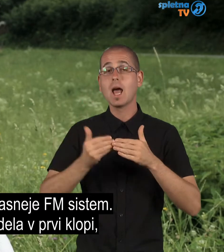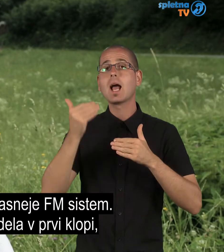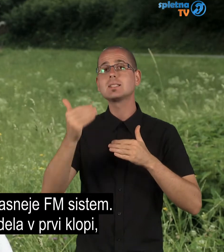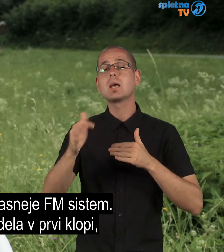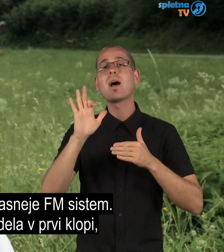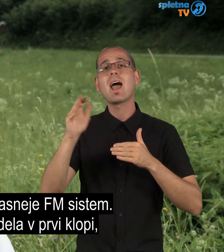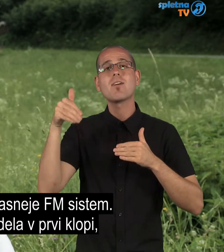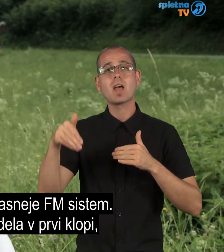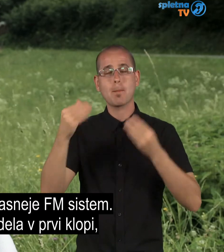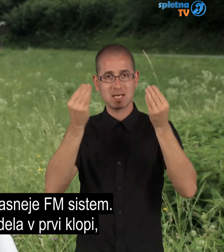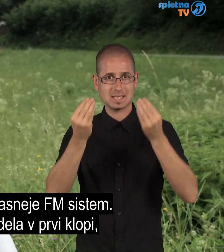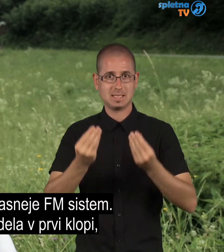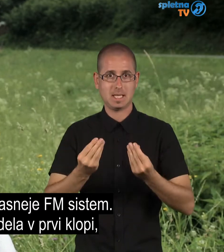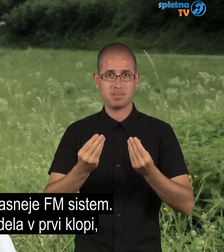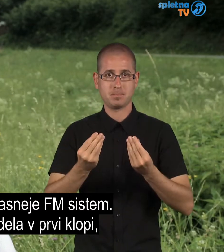FM sistem.